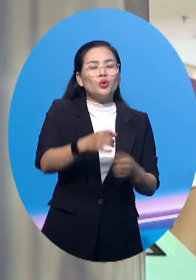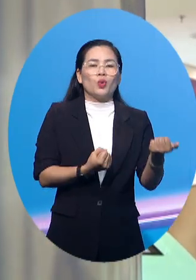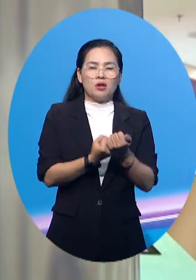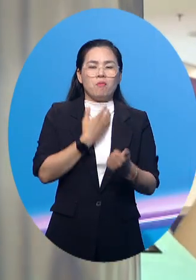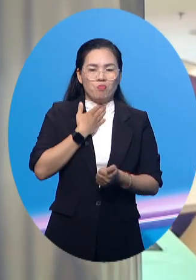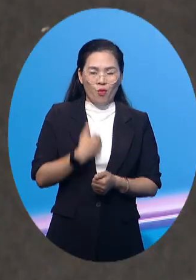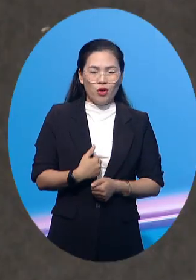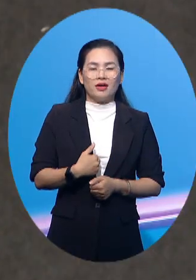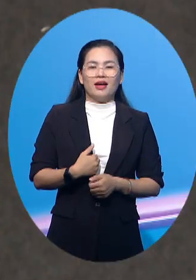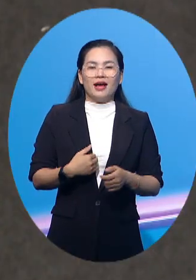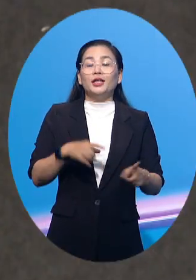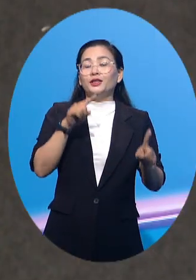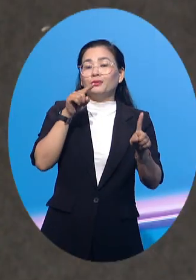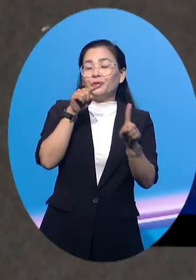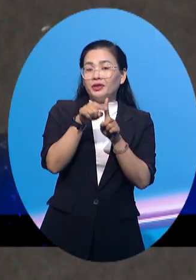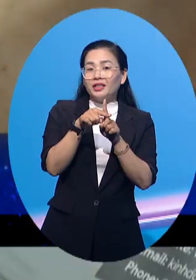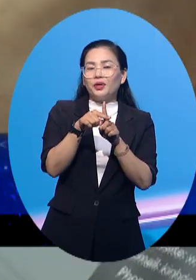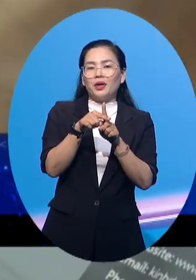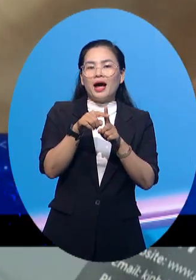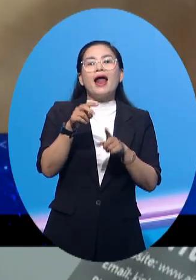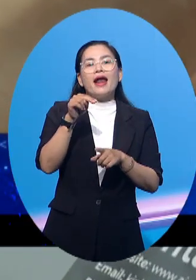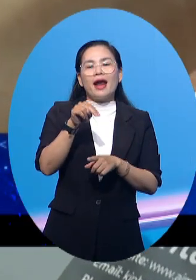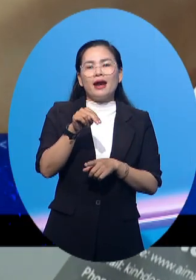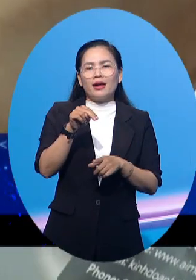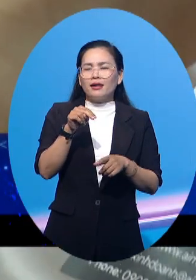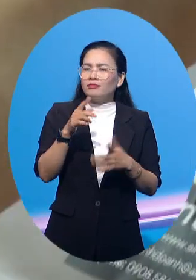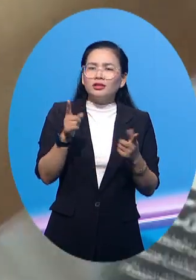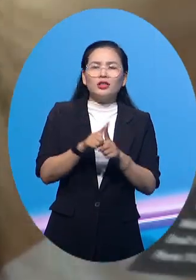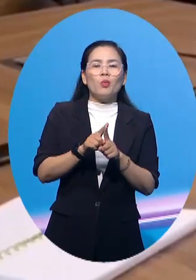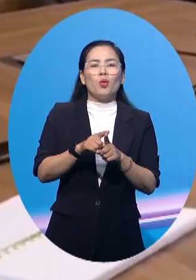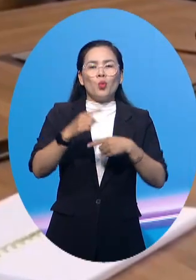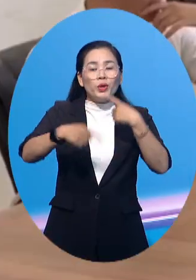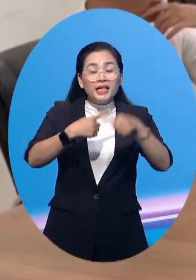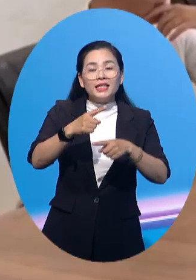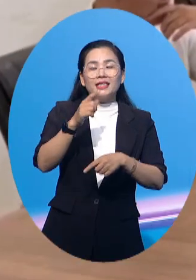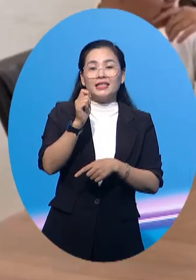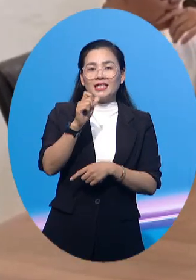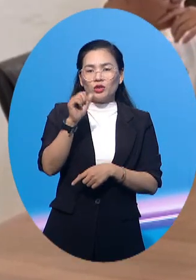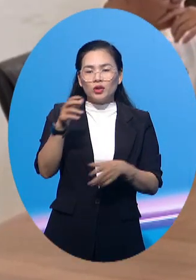và sản xuất, giúp nâng cao năng suất lao động, giải phóng sức người và tối ưu hóa các quy trình sản xuất.